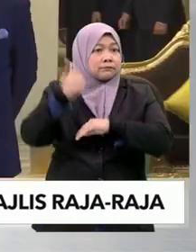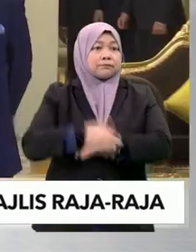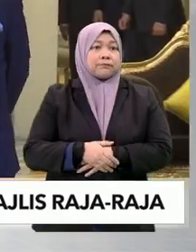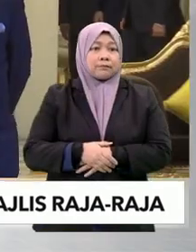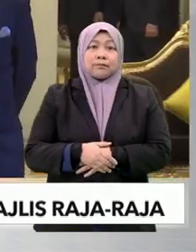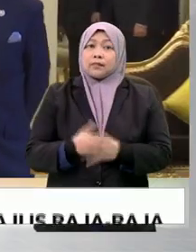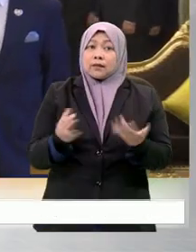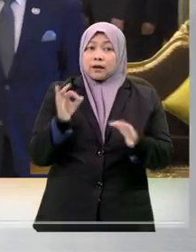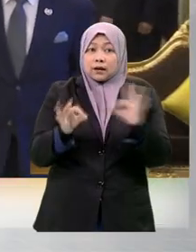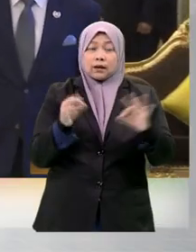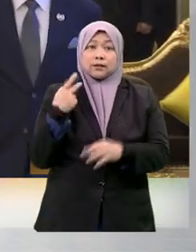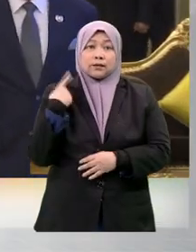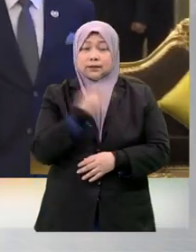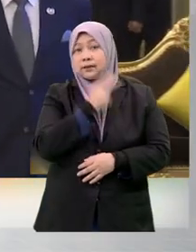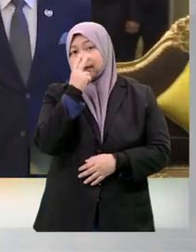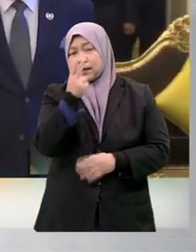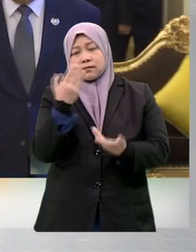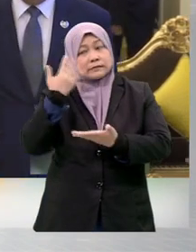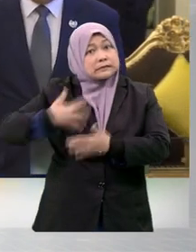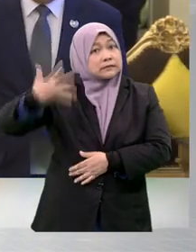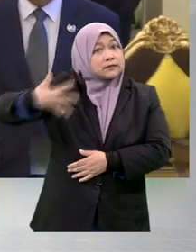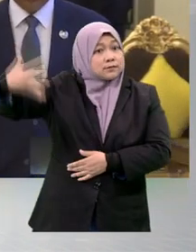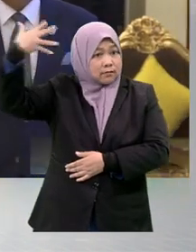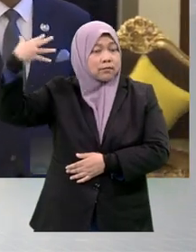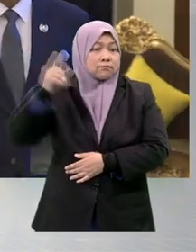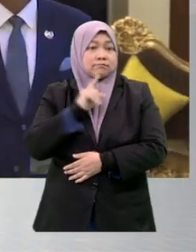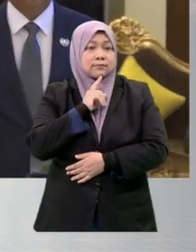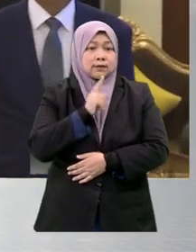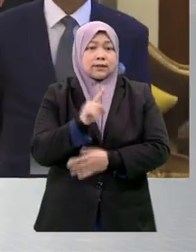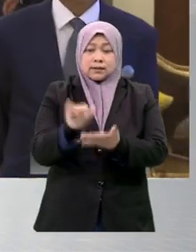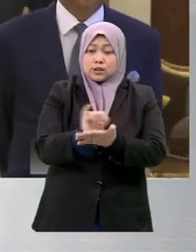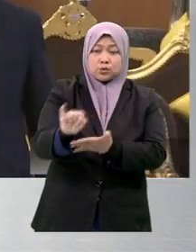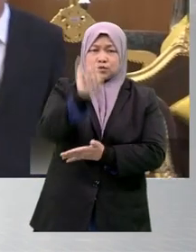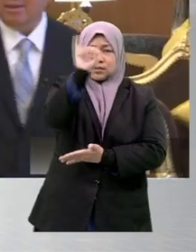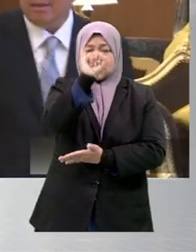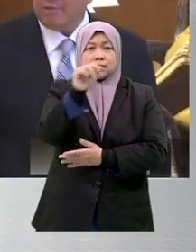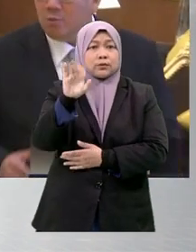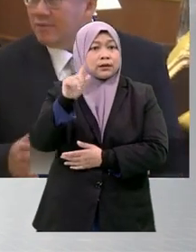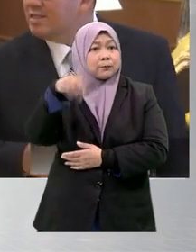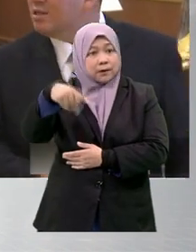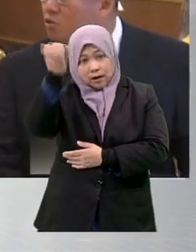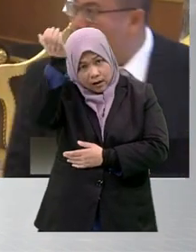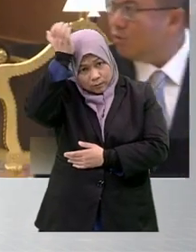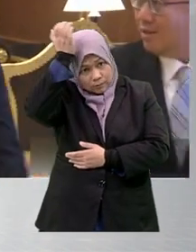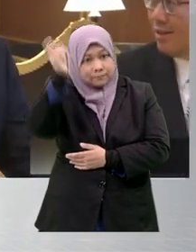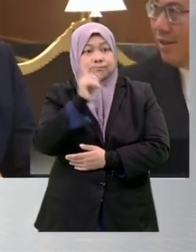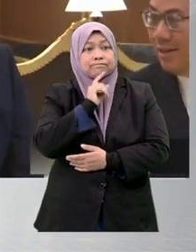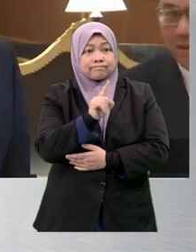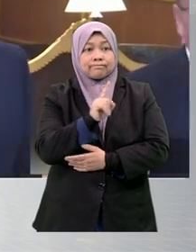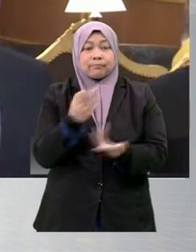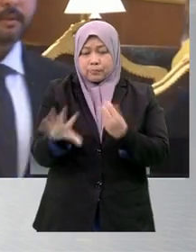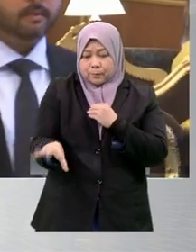pertama kalau kita lihat darii sejarahnya ialah institusi yang di-pertuan agong ini telah di